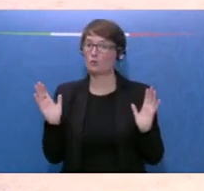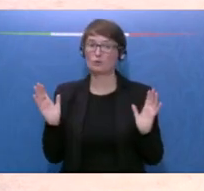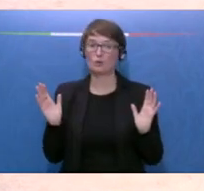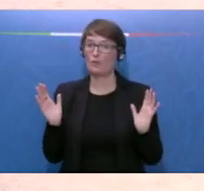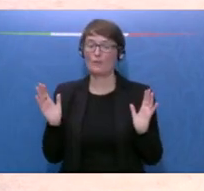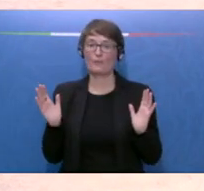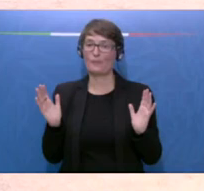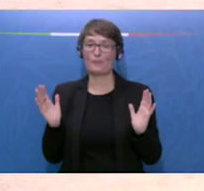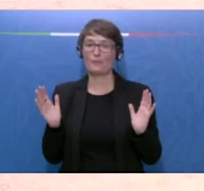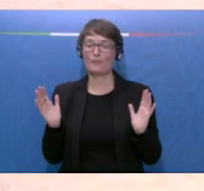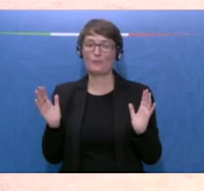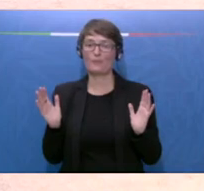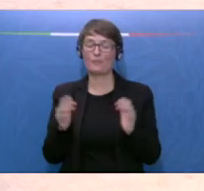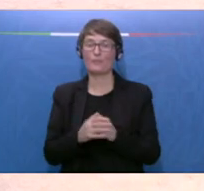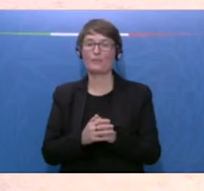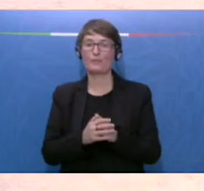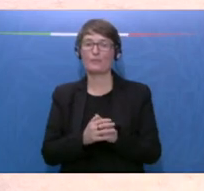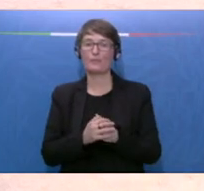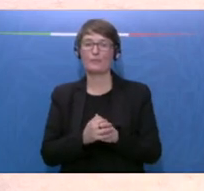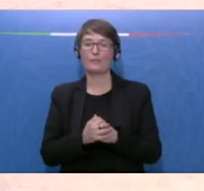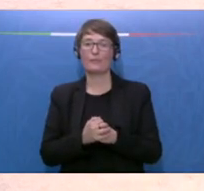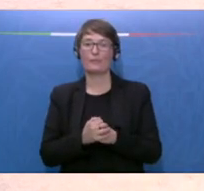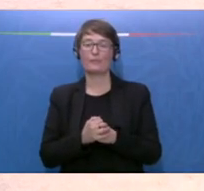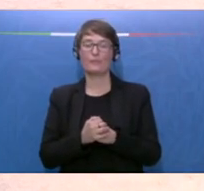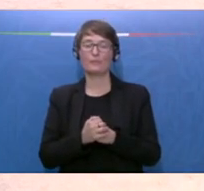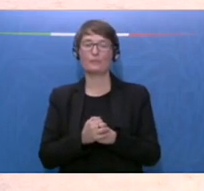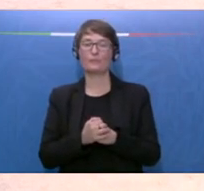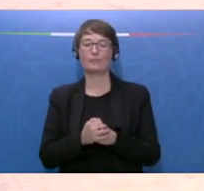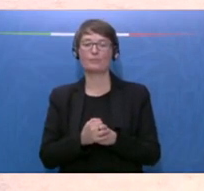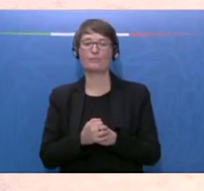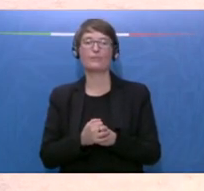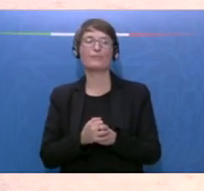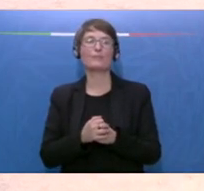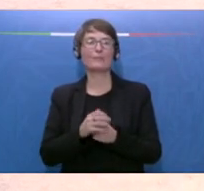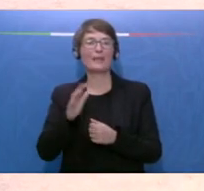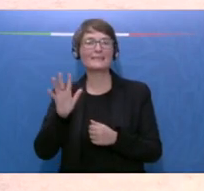sta dei sacri 6 france